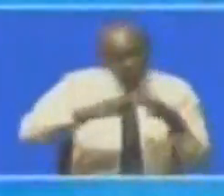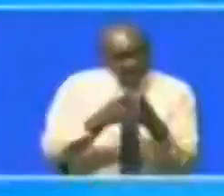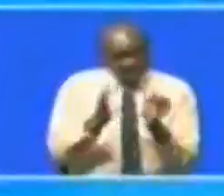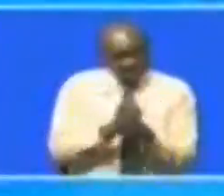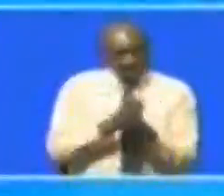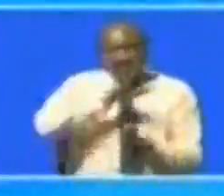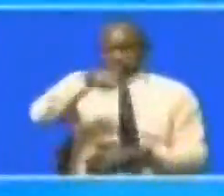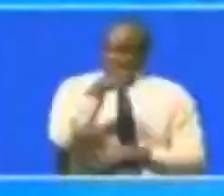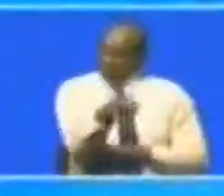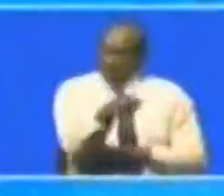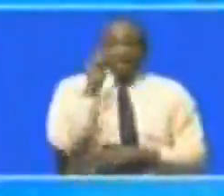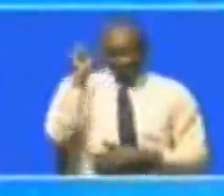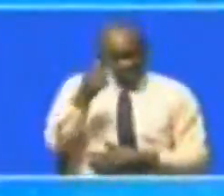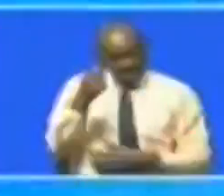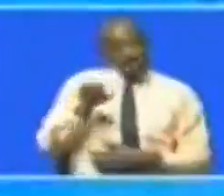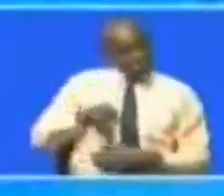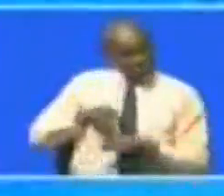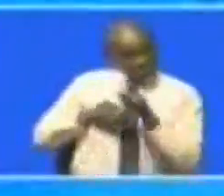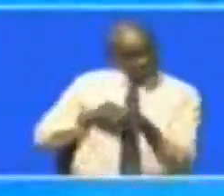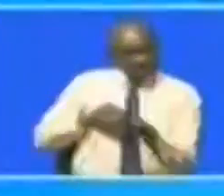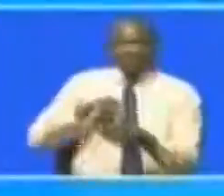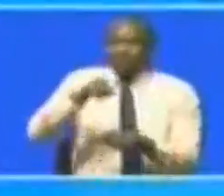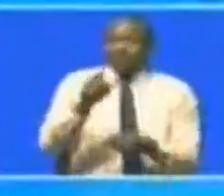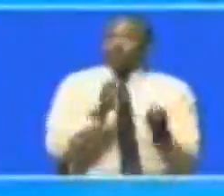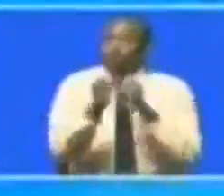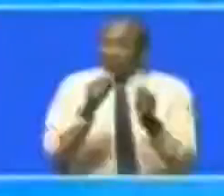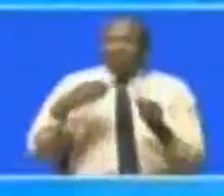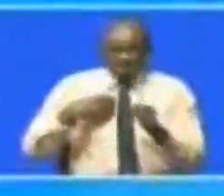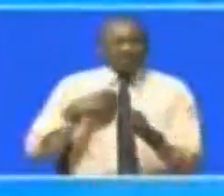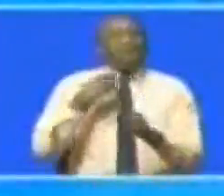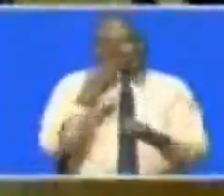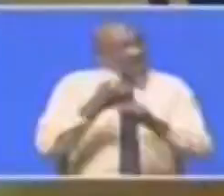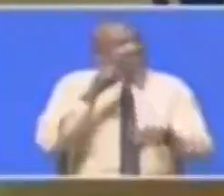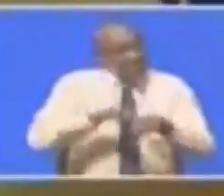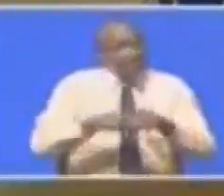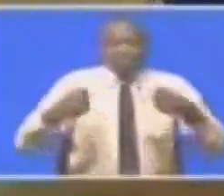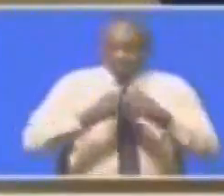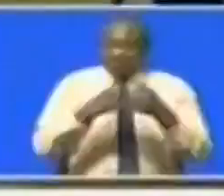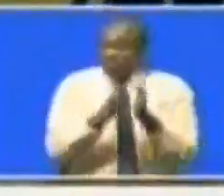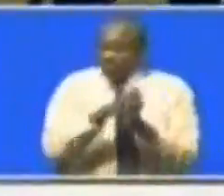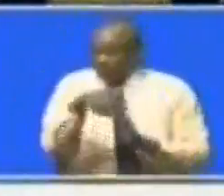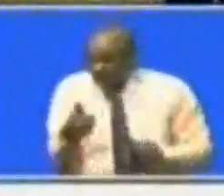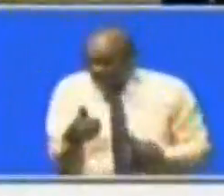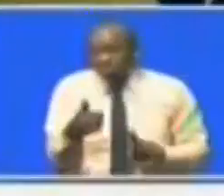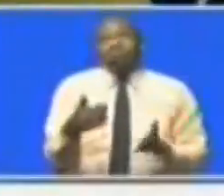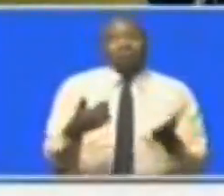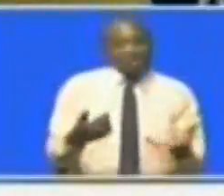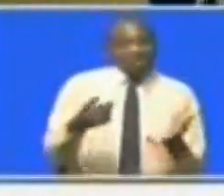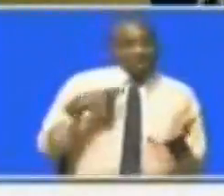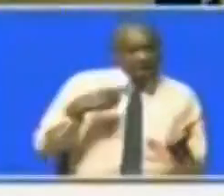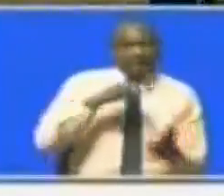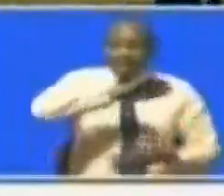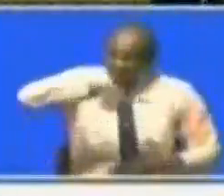Yaounde. Strikers ambao pia ndio mabingwa watetezi watakuwa na kibarua kigumu dhidi ya timu zilizoimarika barani kama vile